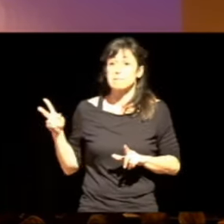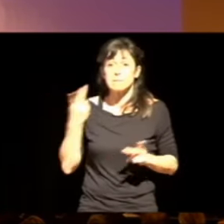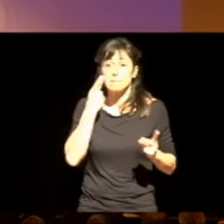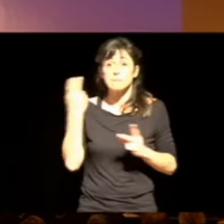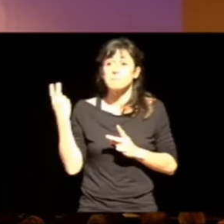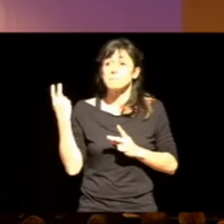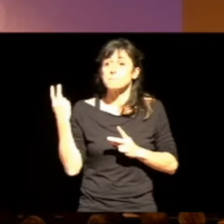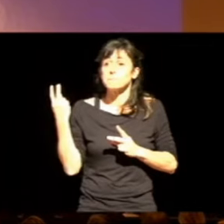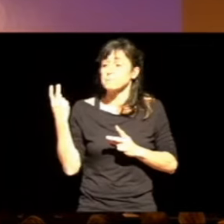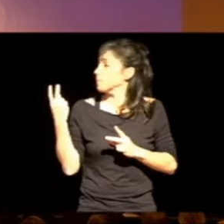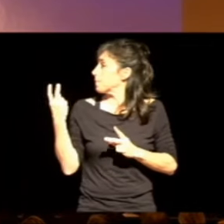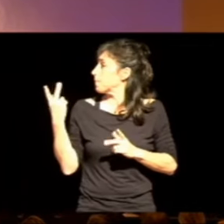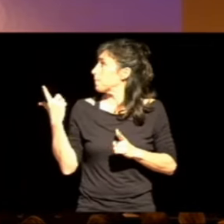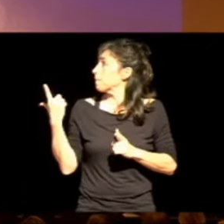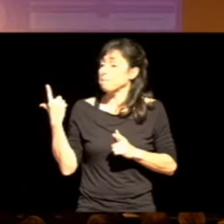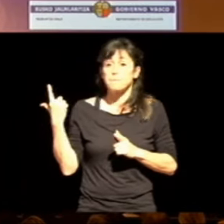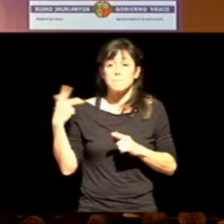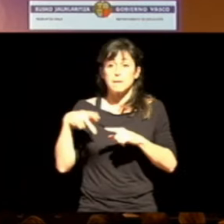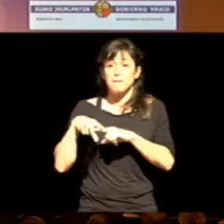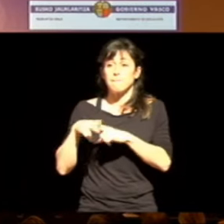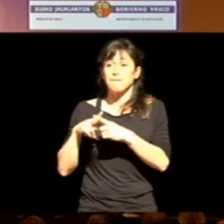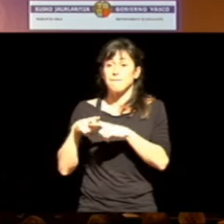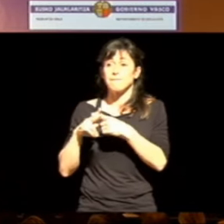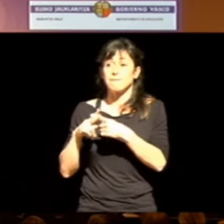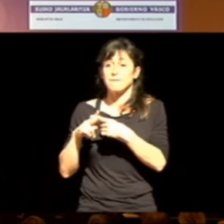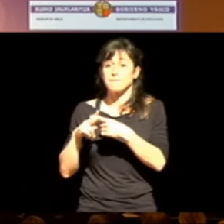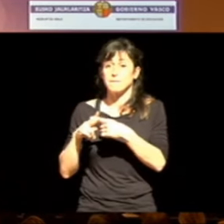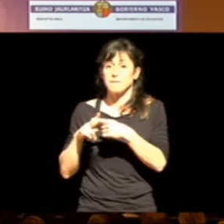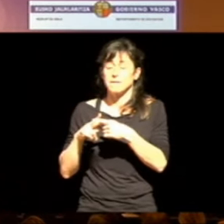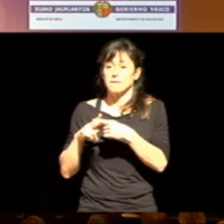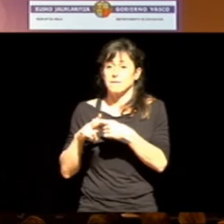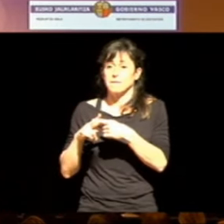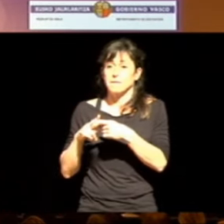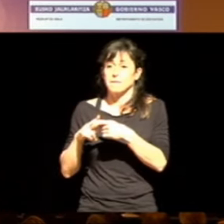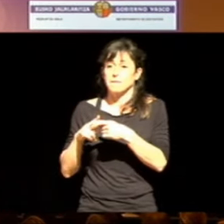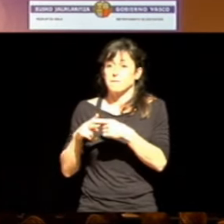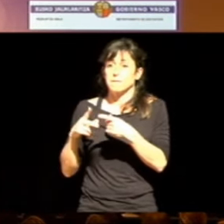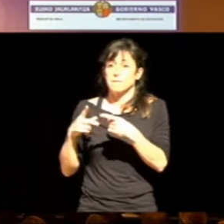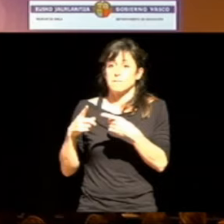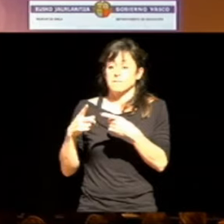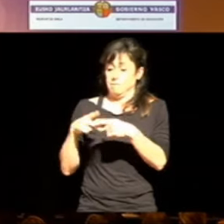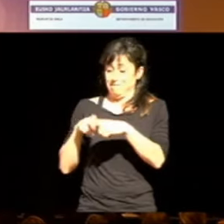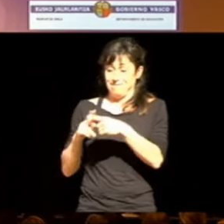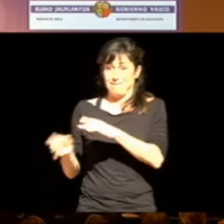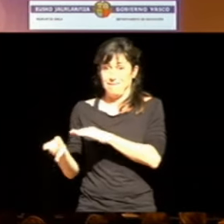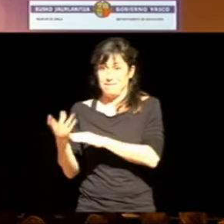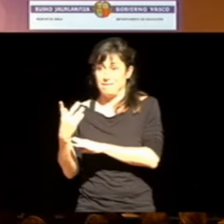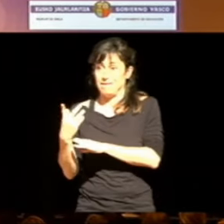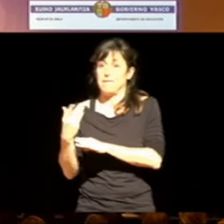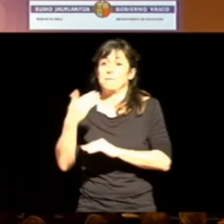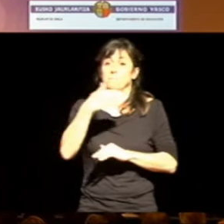tresna egiteko eutzi diogula ez bizikasik dituen gakoetako bati, hain zuzen ere